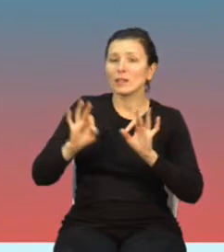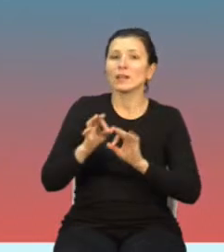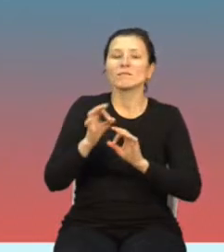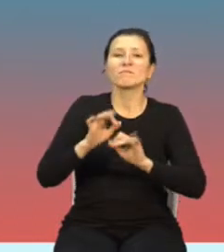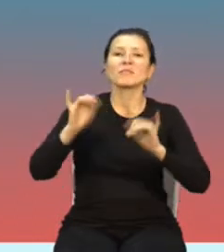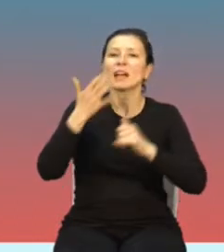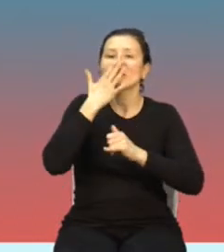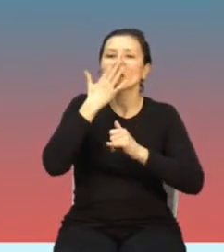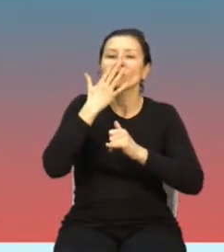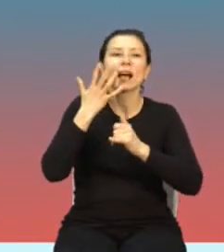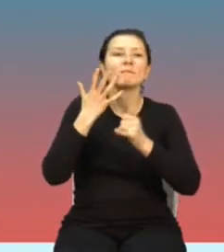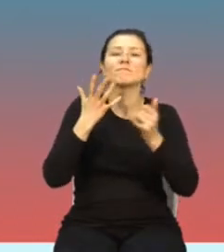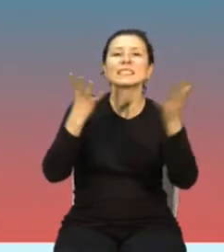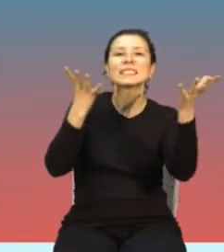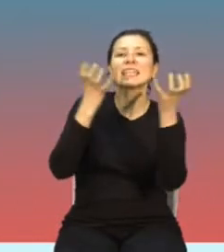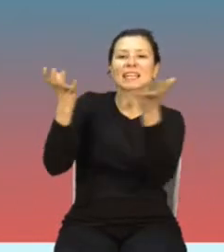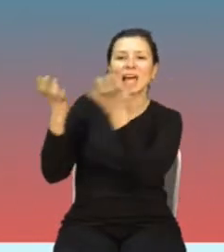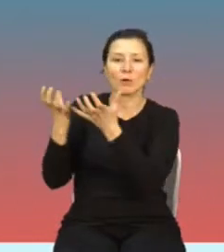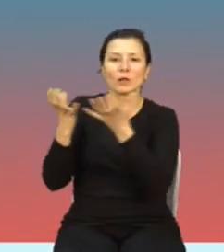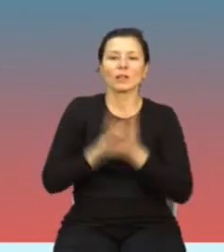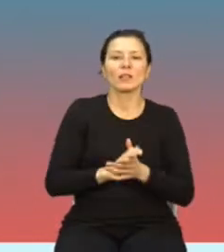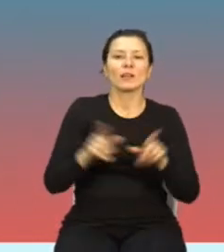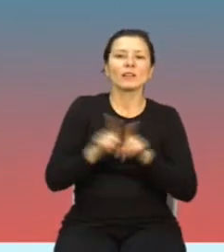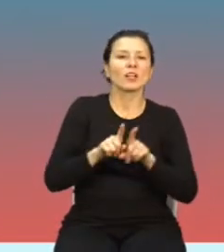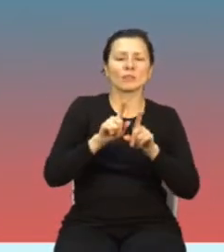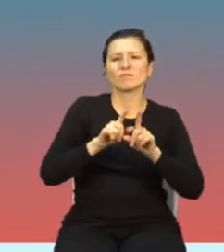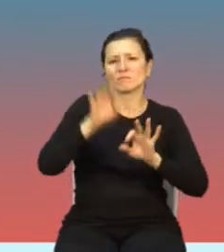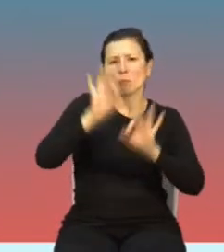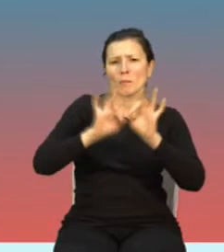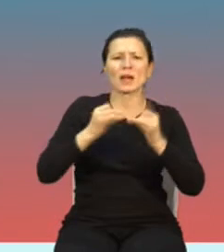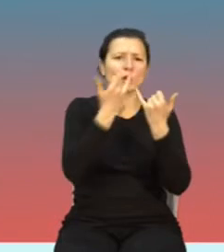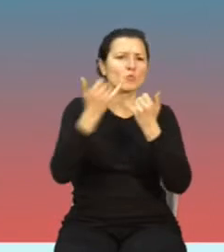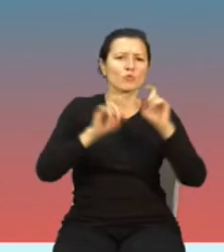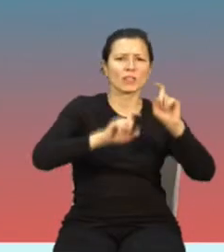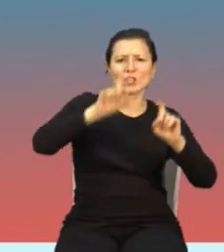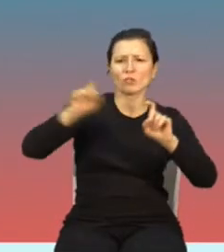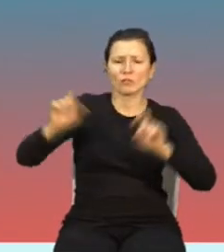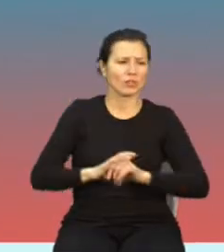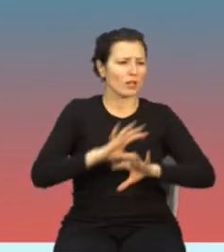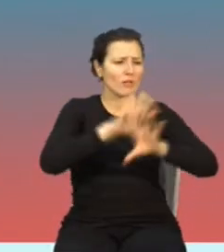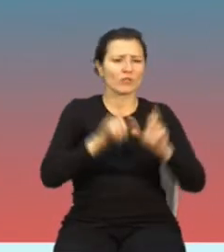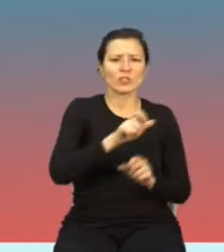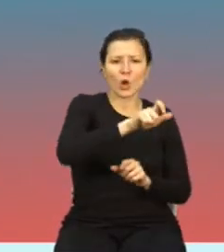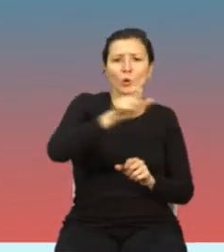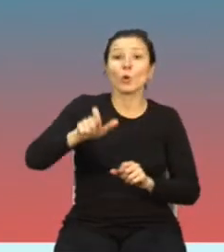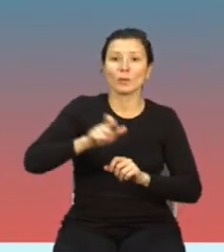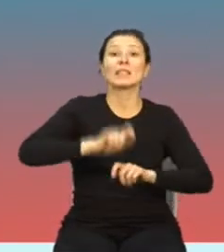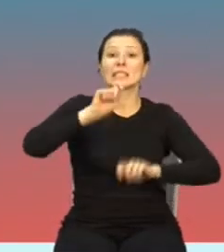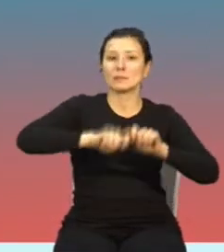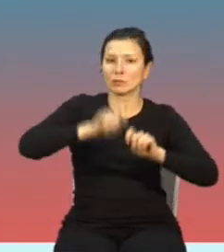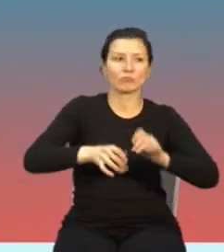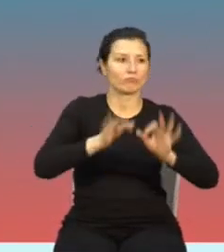też pracujemy w różnych pasmach częstotliwości. Wszyscy nasi inspektorzy są dobrze przeszkoleni i są dedykowani